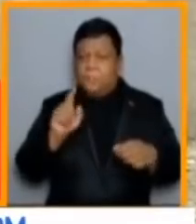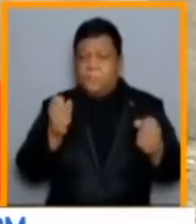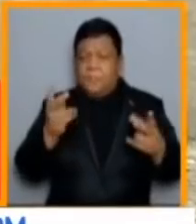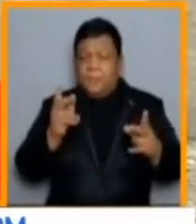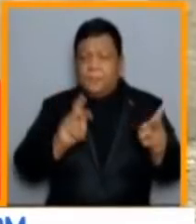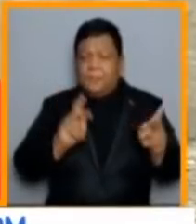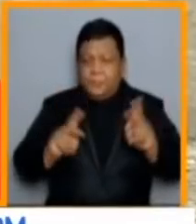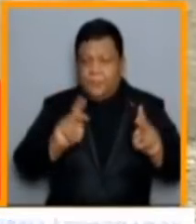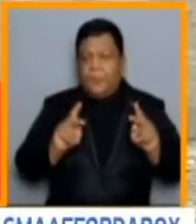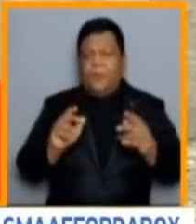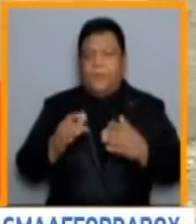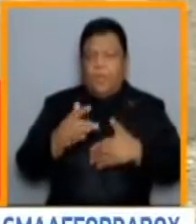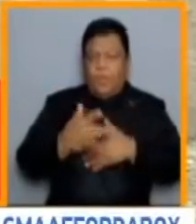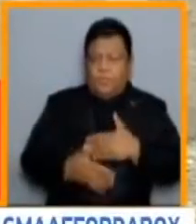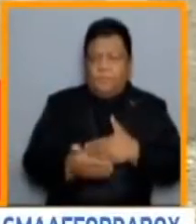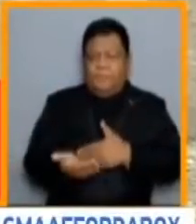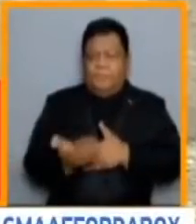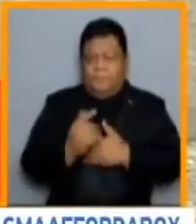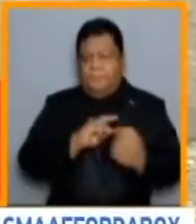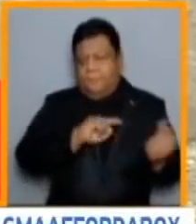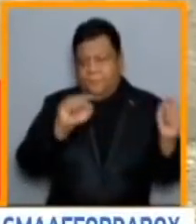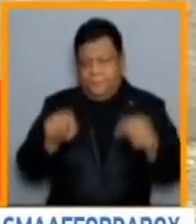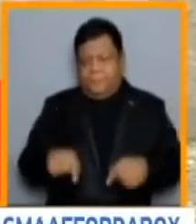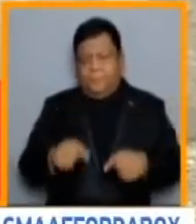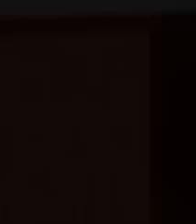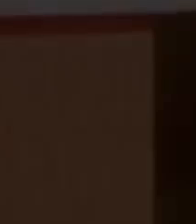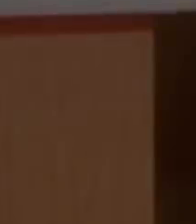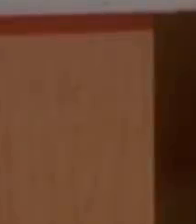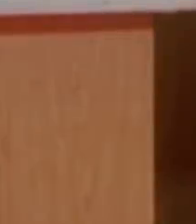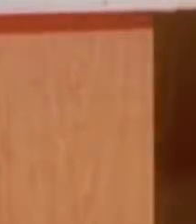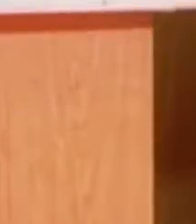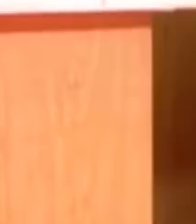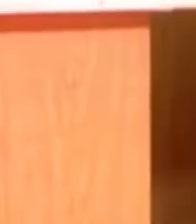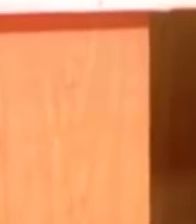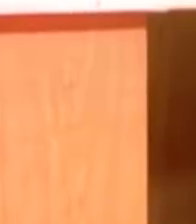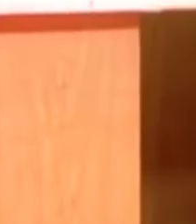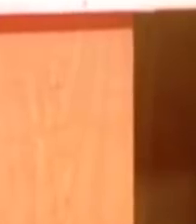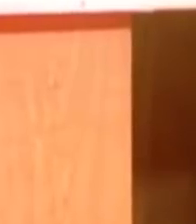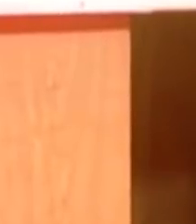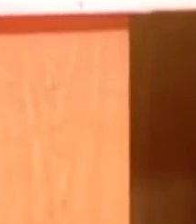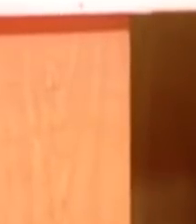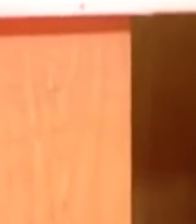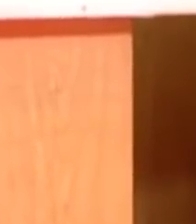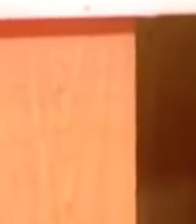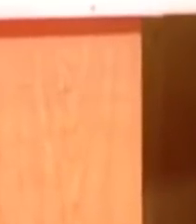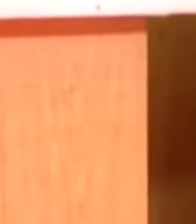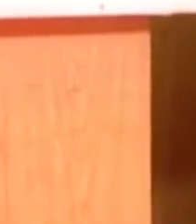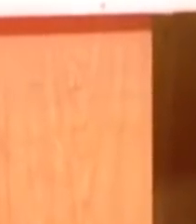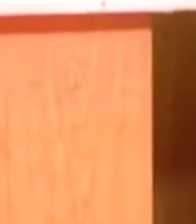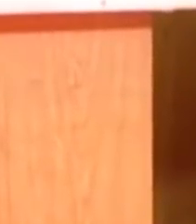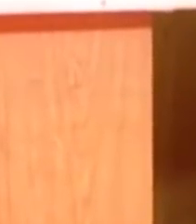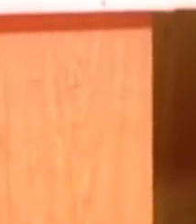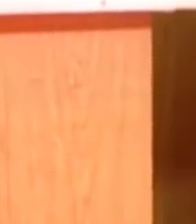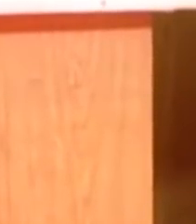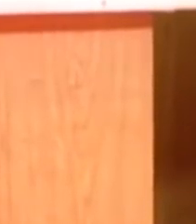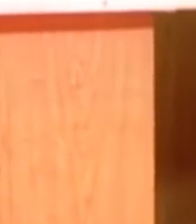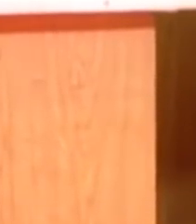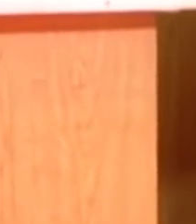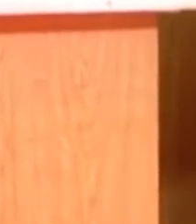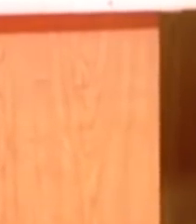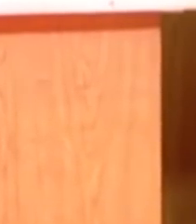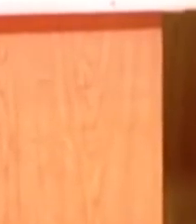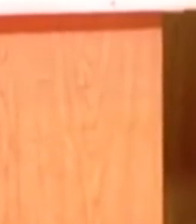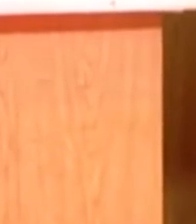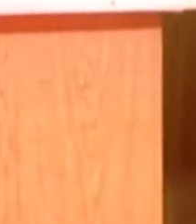mula rito sa Antipolo, Bam Alegre, buong puso para sa Pilipino. Igan, mauna ka sa mga balita. Panoorin ang unang balita sa unang